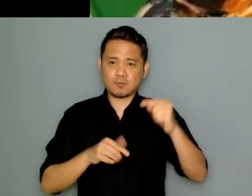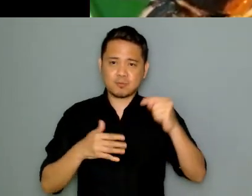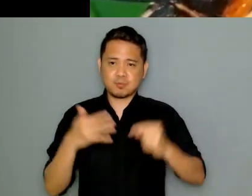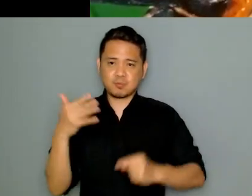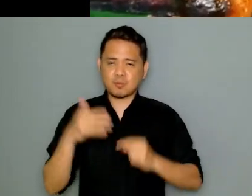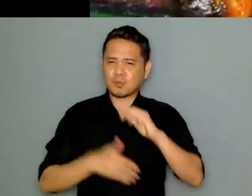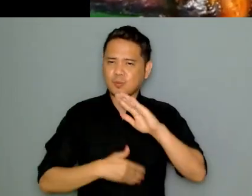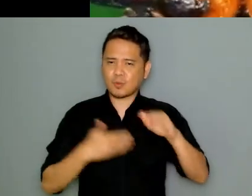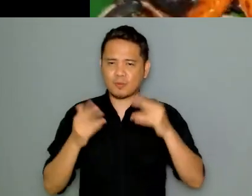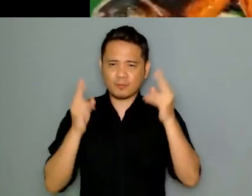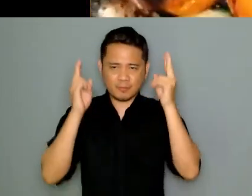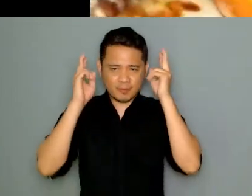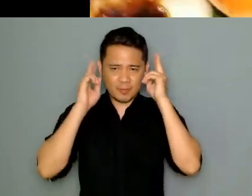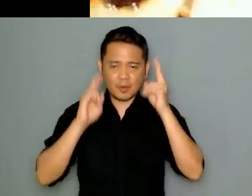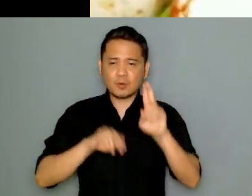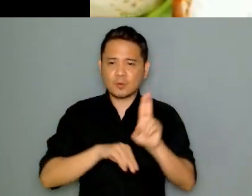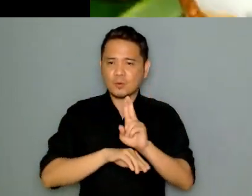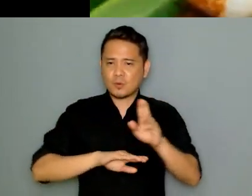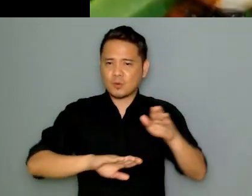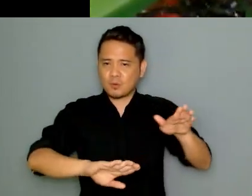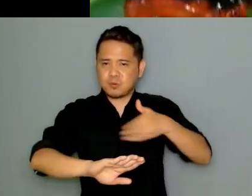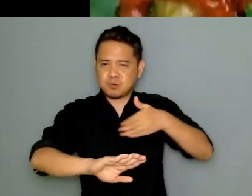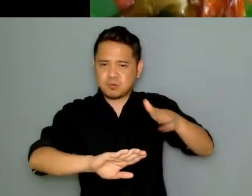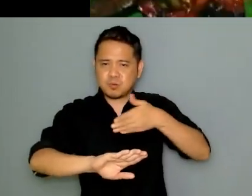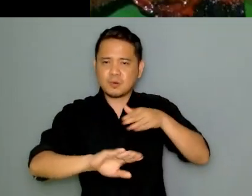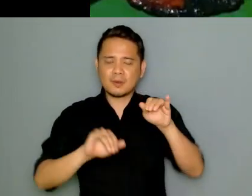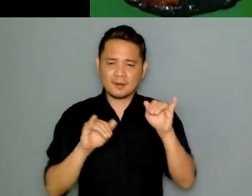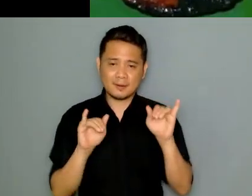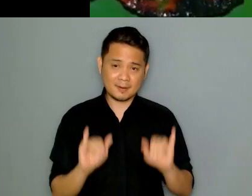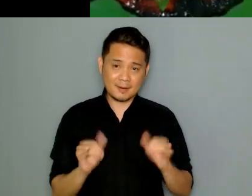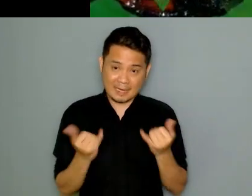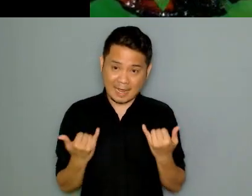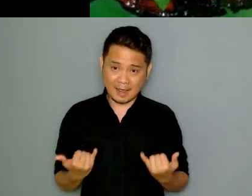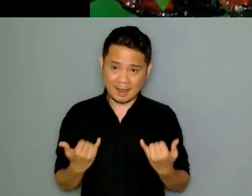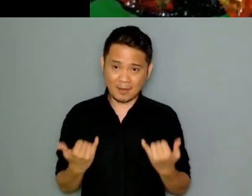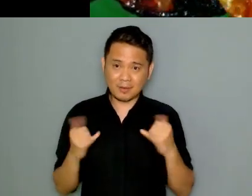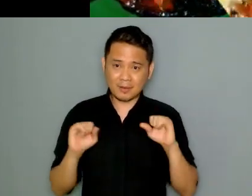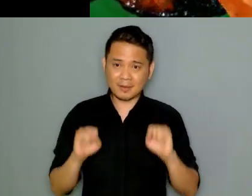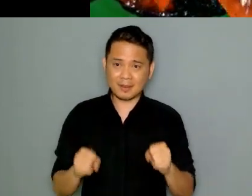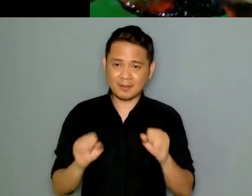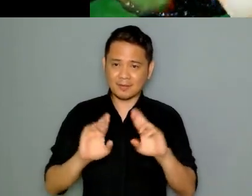na ng inihaw at pwede na po siyang ihain sa